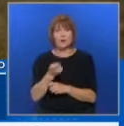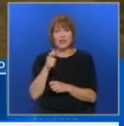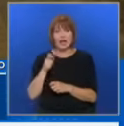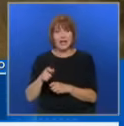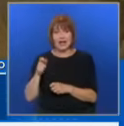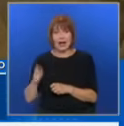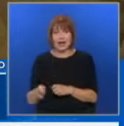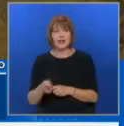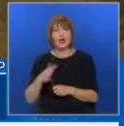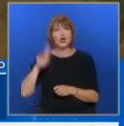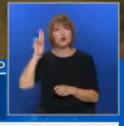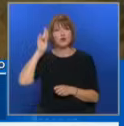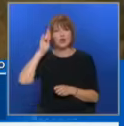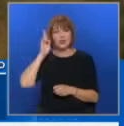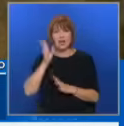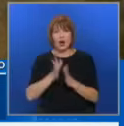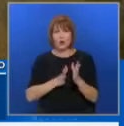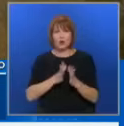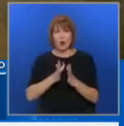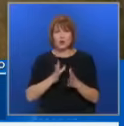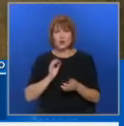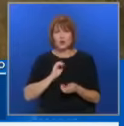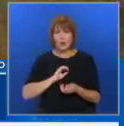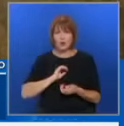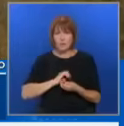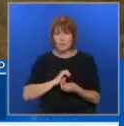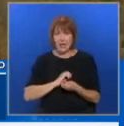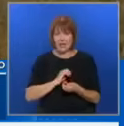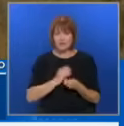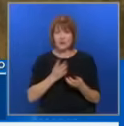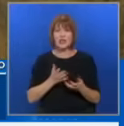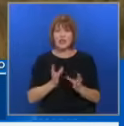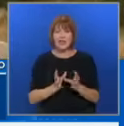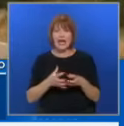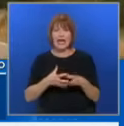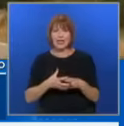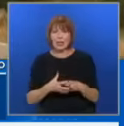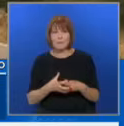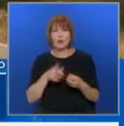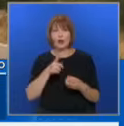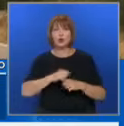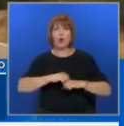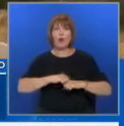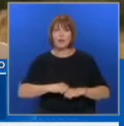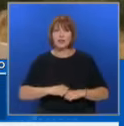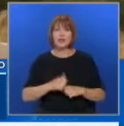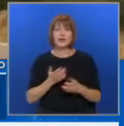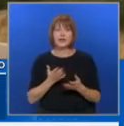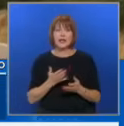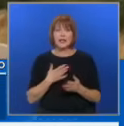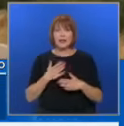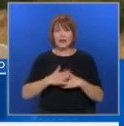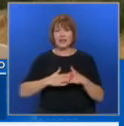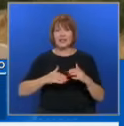на Държавно горско стопанство Карлово и екипи на община Карлово, която осигури и водоноски. Благодарение на земеделската техника бяха